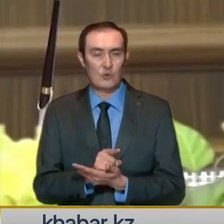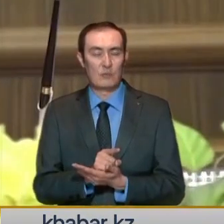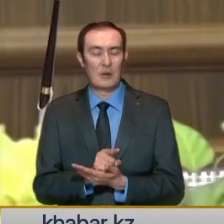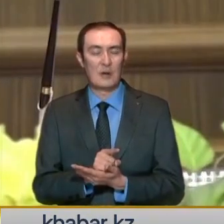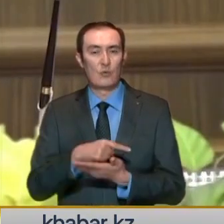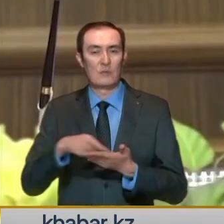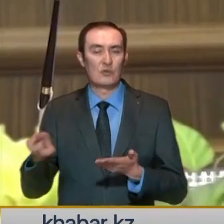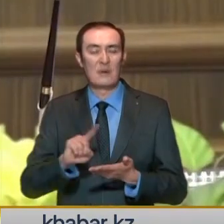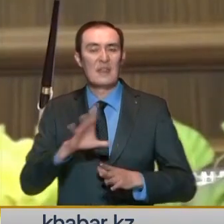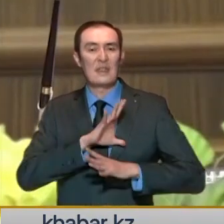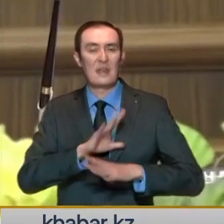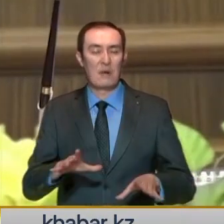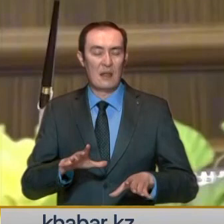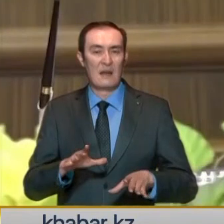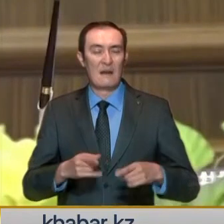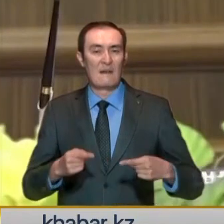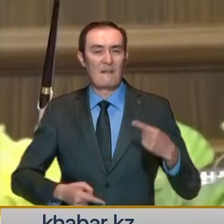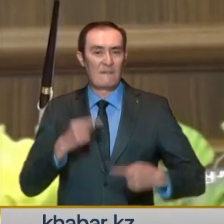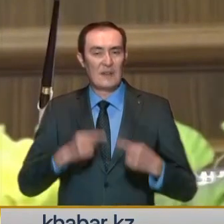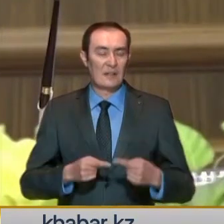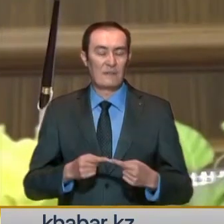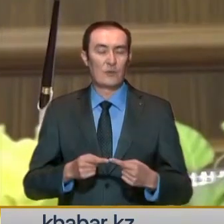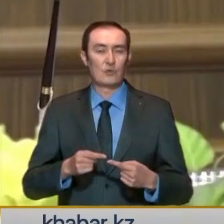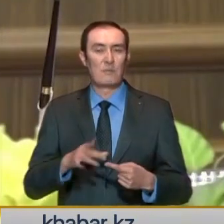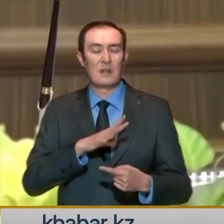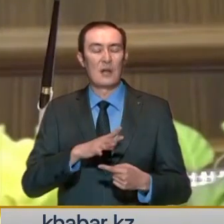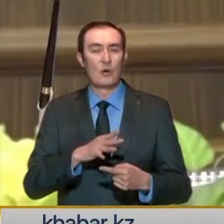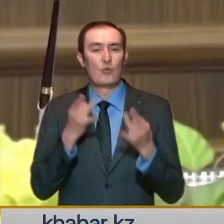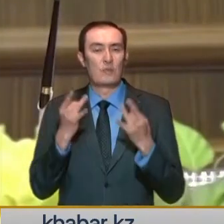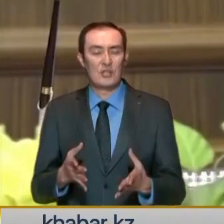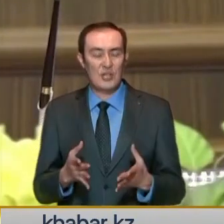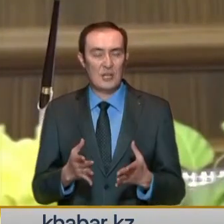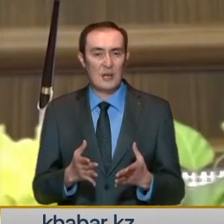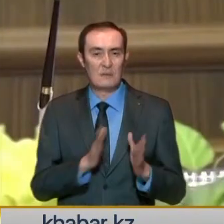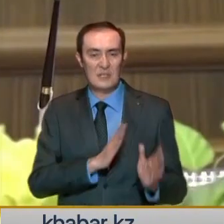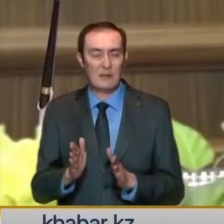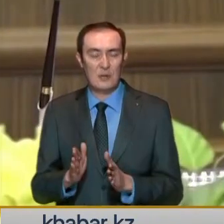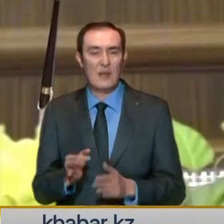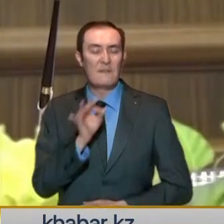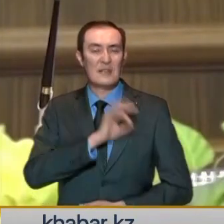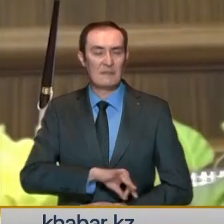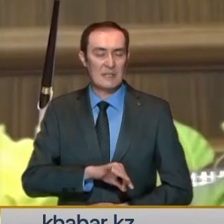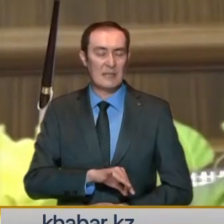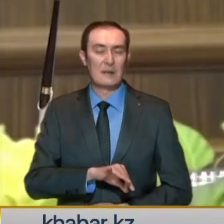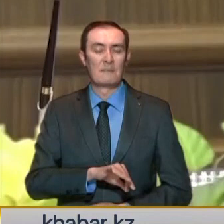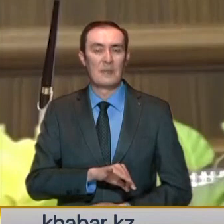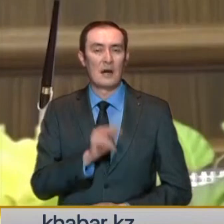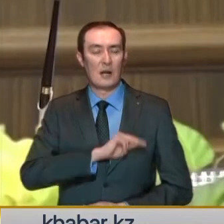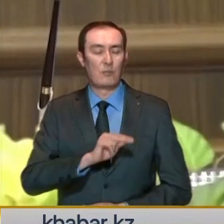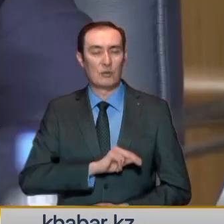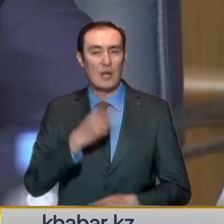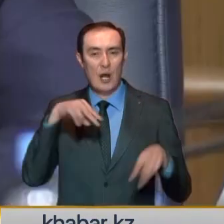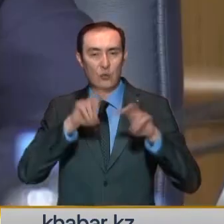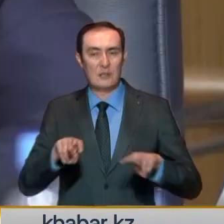устранение конфликта интересов, на упрощение многозвенной системы органов госаудита, на повышение эффективности их работы в